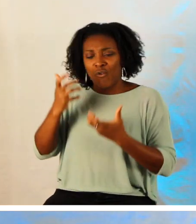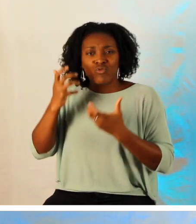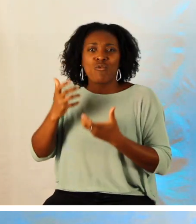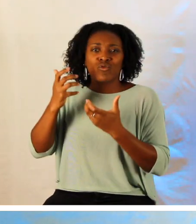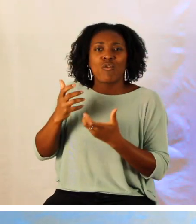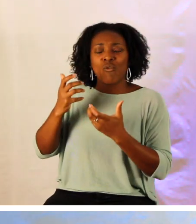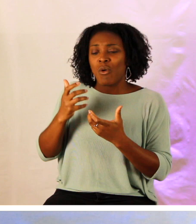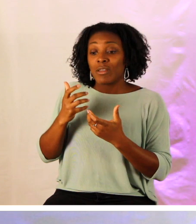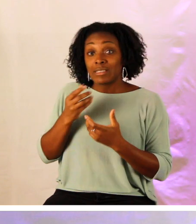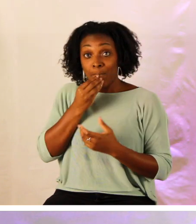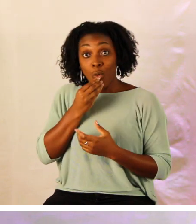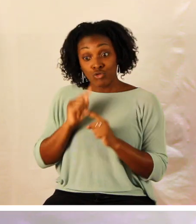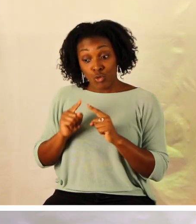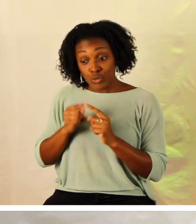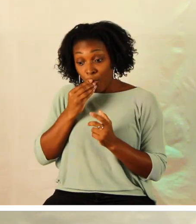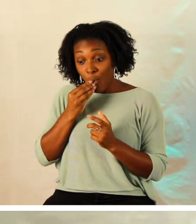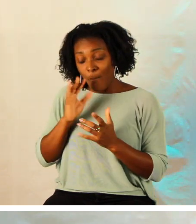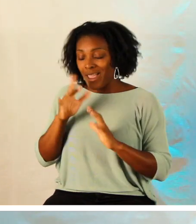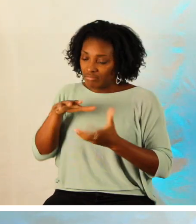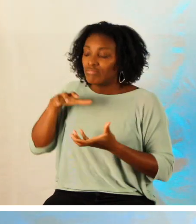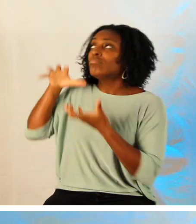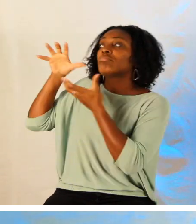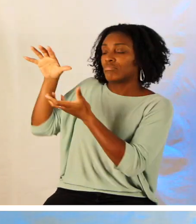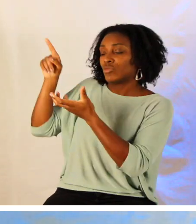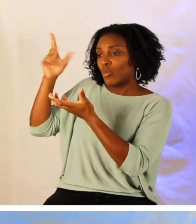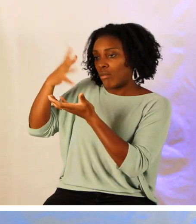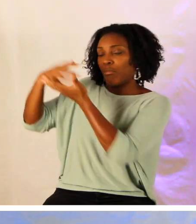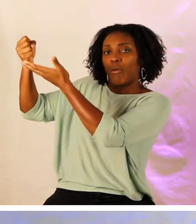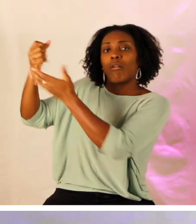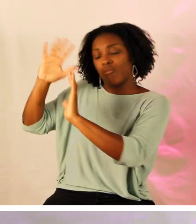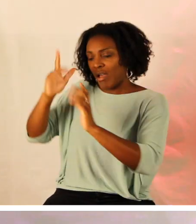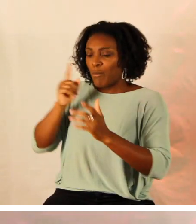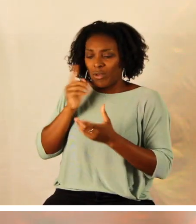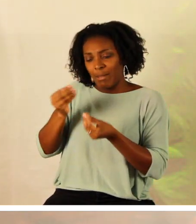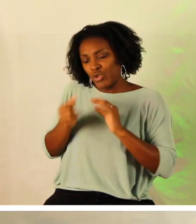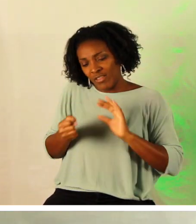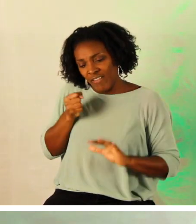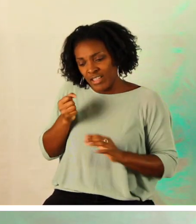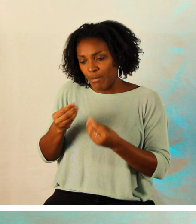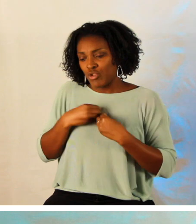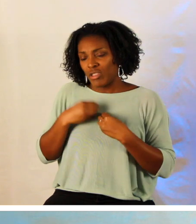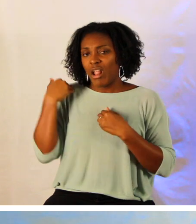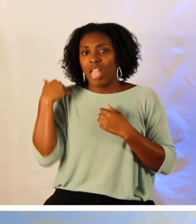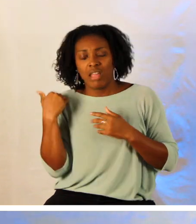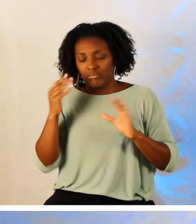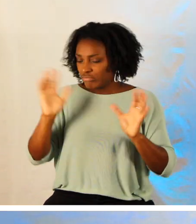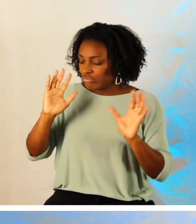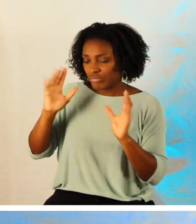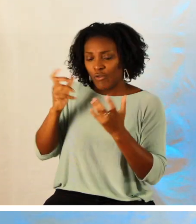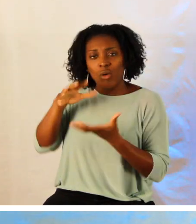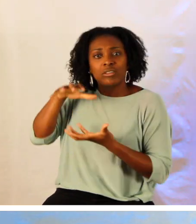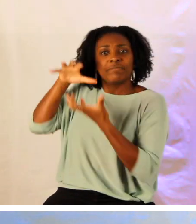ce n'est pas des choses mauvaises en soi, mais je sais que c'est des choses qui m'alourdissent, qui me freinent, qui sont comme des fardeaux dans mon cœur,